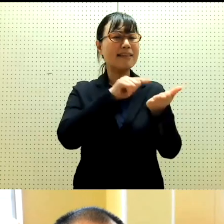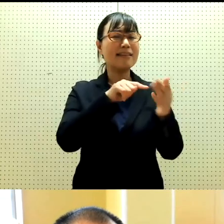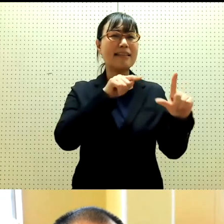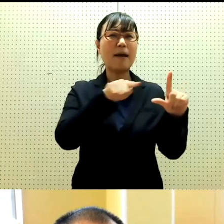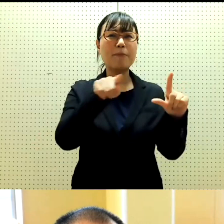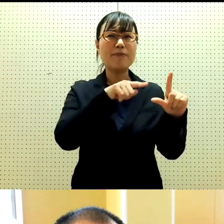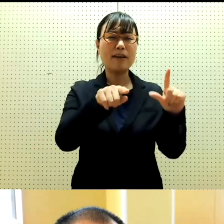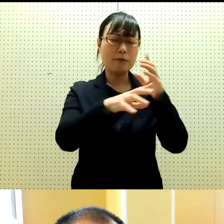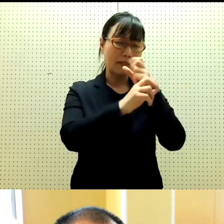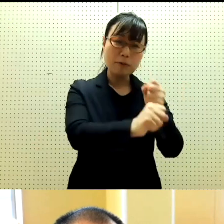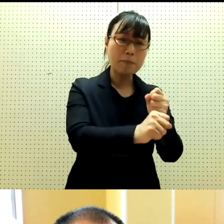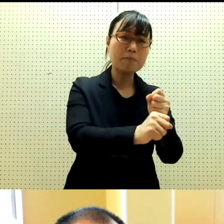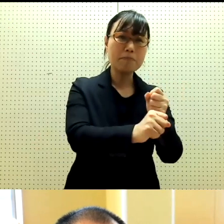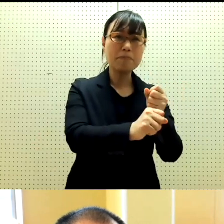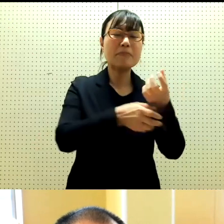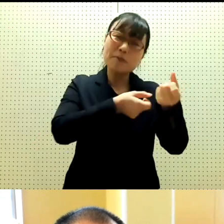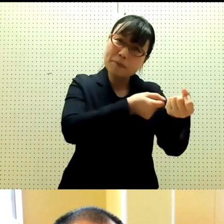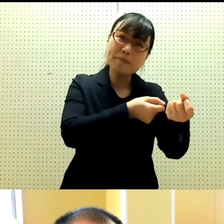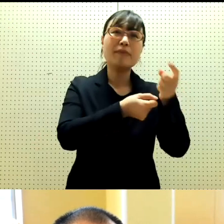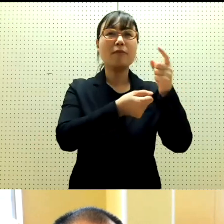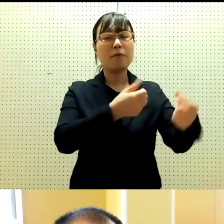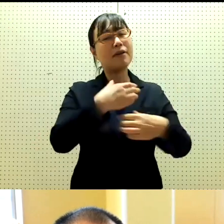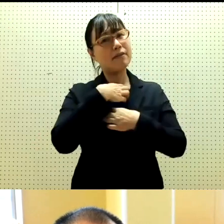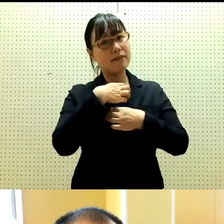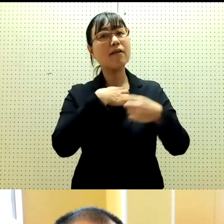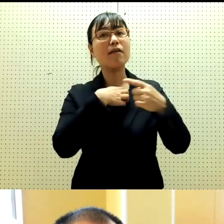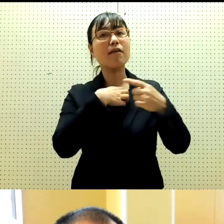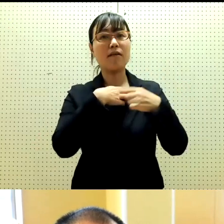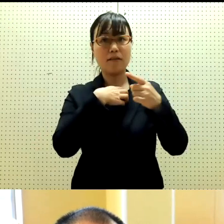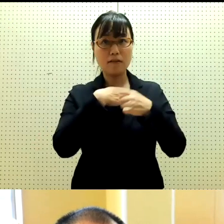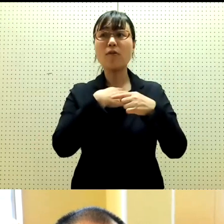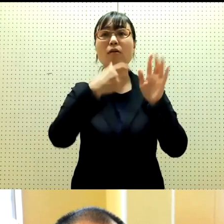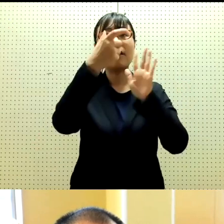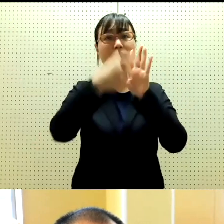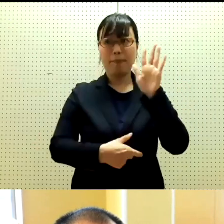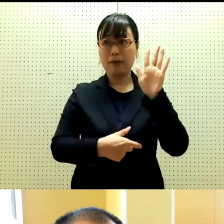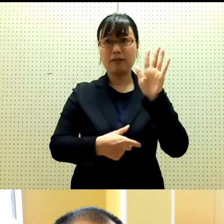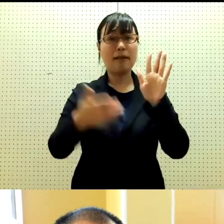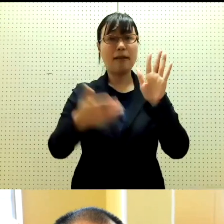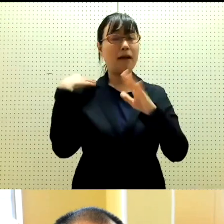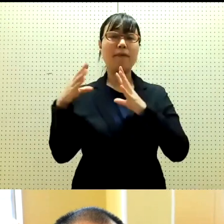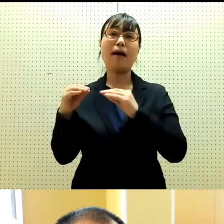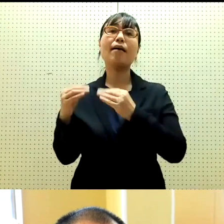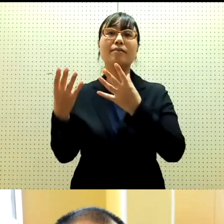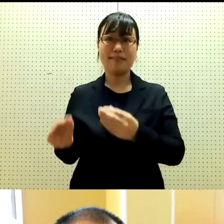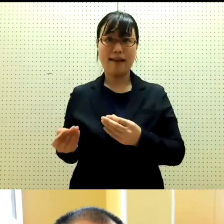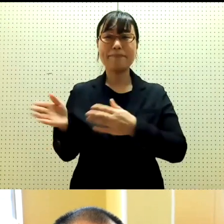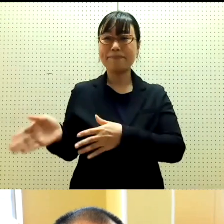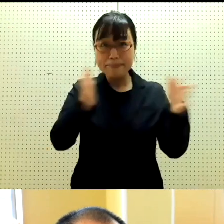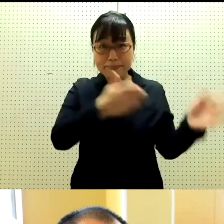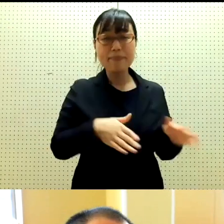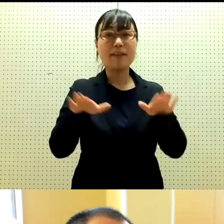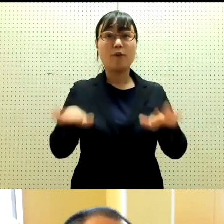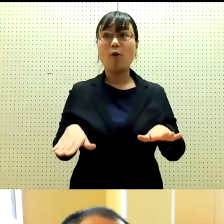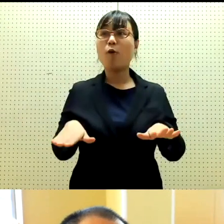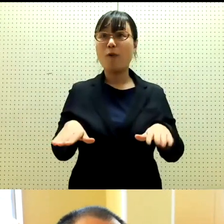念をメインテーマに取り上げました。前回とは視点を変えまして、情報化のメリット、これに目を向け